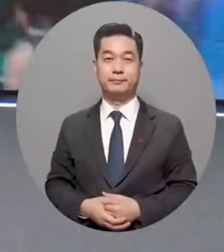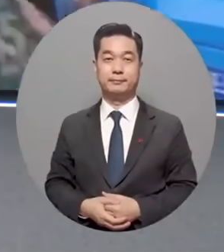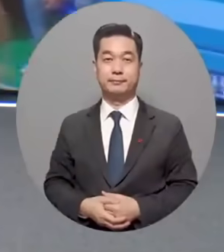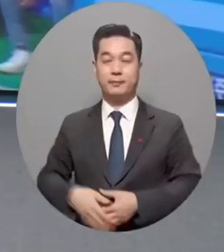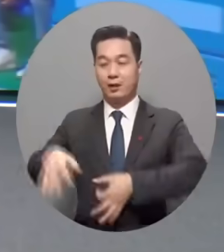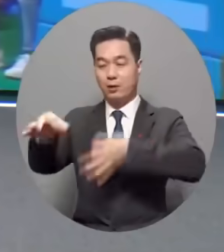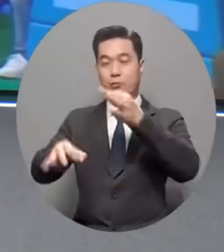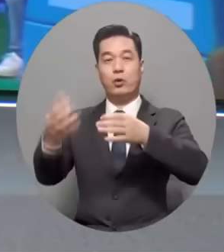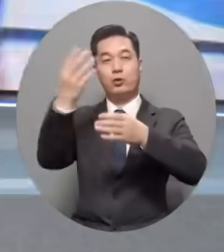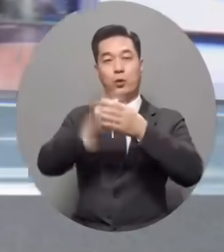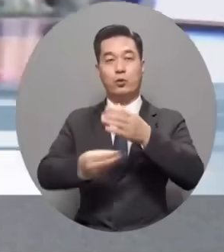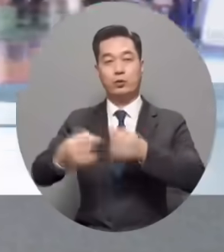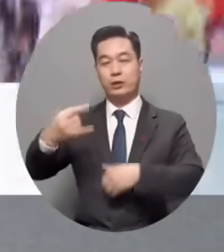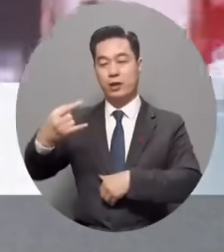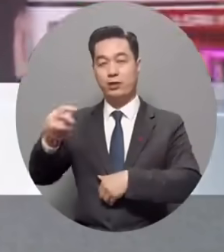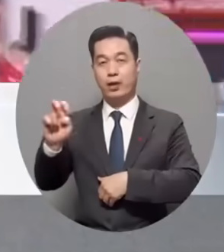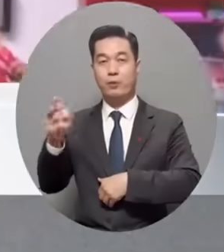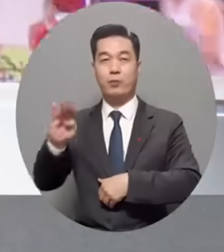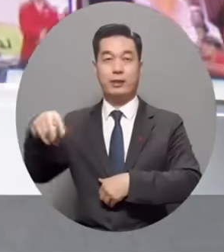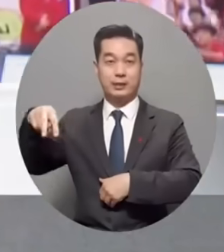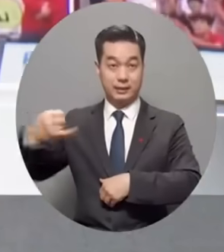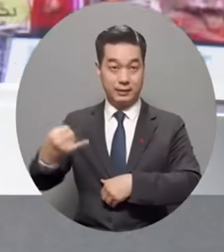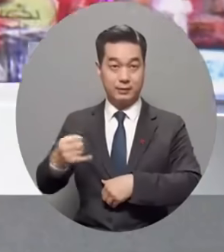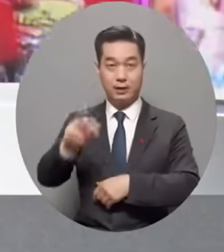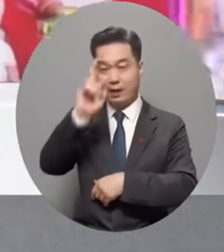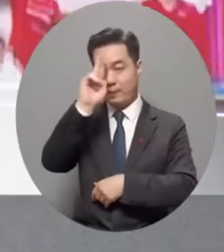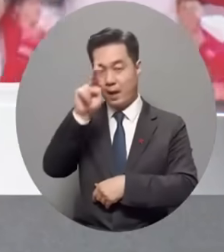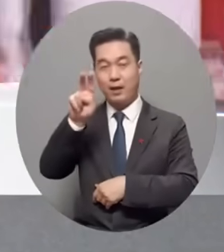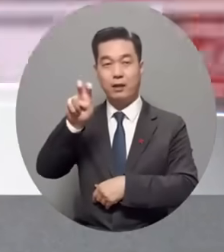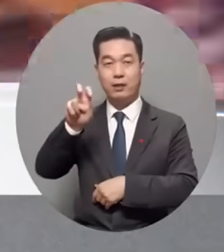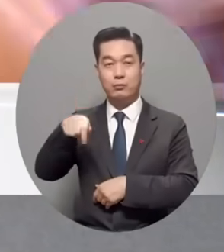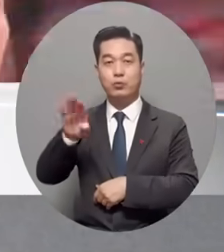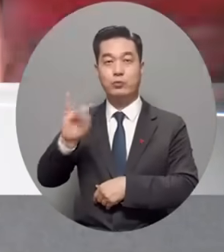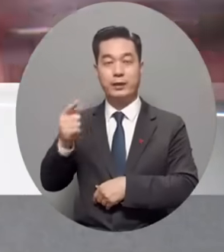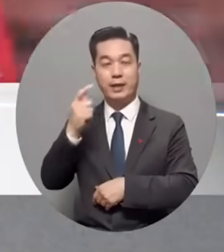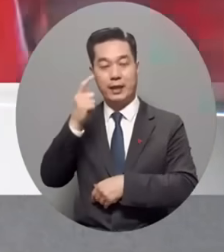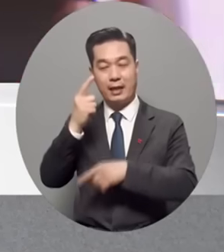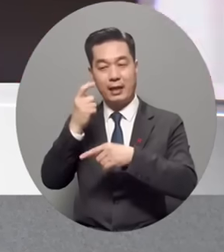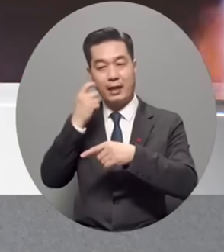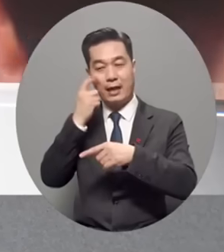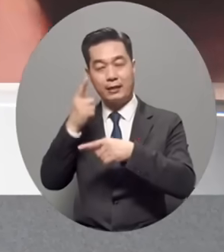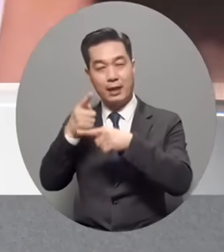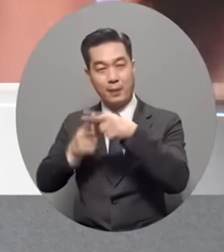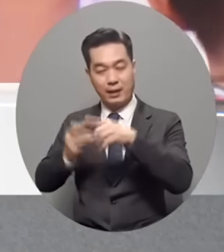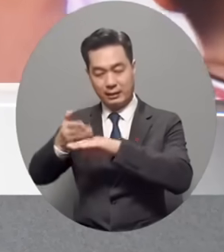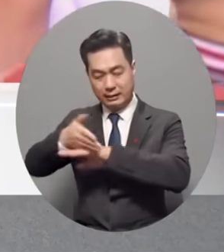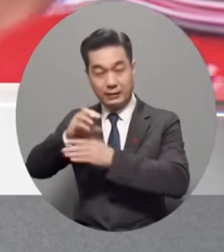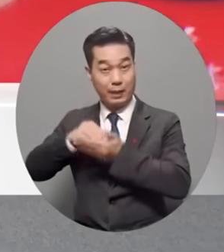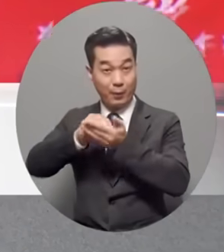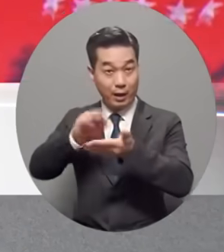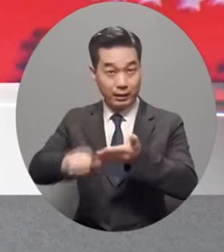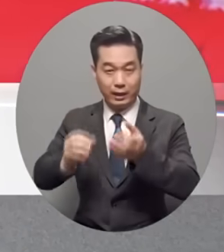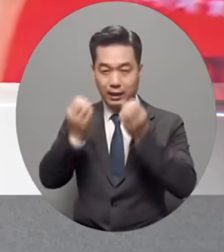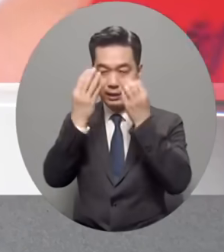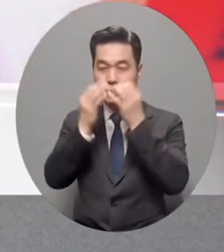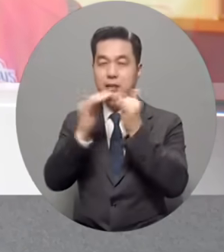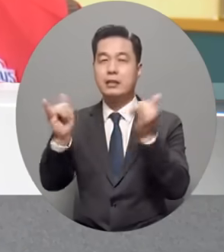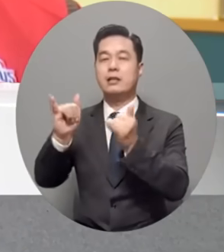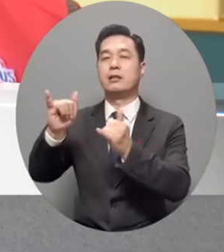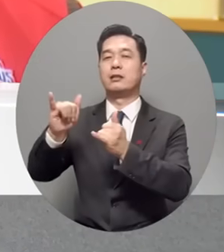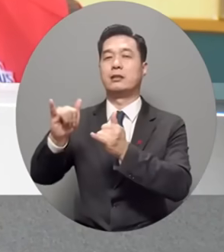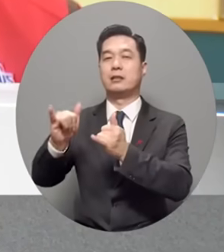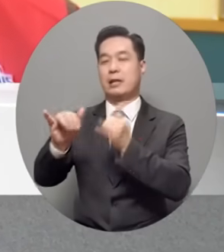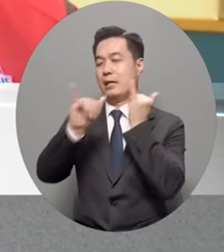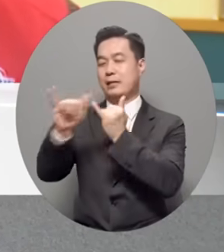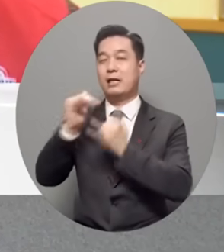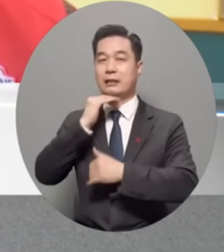프로농구 현대모비스의 새내기 박무빈이 남들보다 한 달 반이나 늦게 데뷔하고 강력한 신인왕 후보로 떠오르고 있습니다.